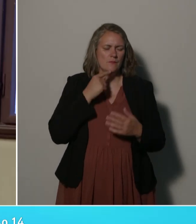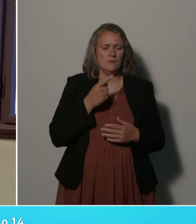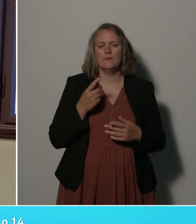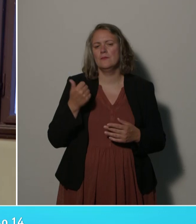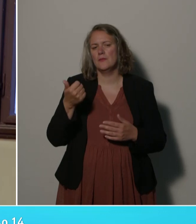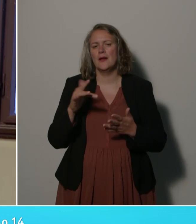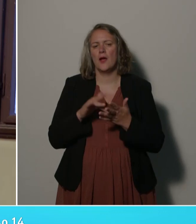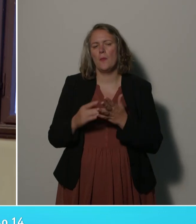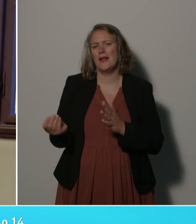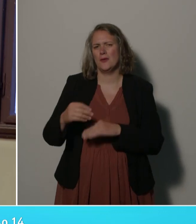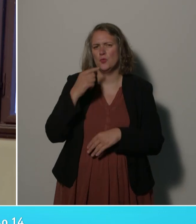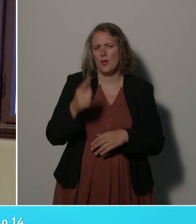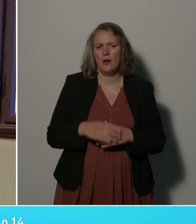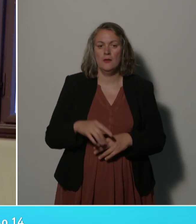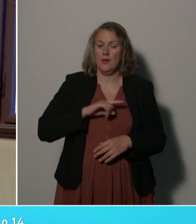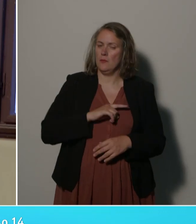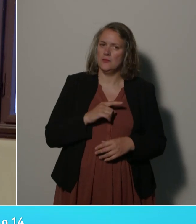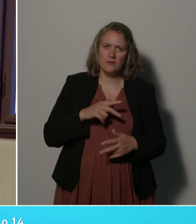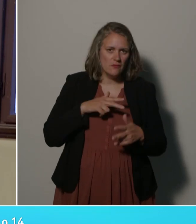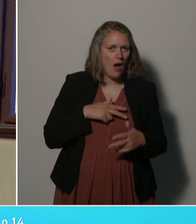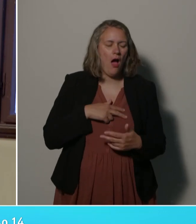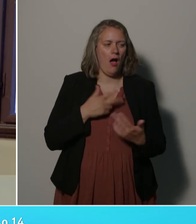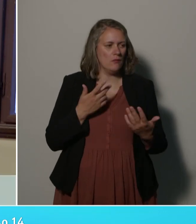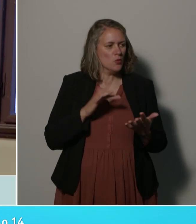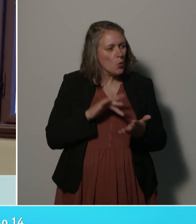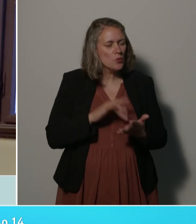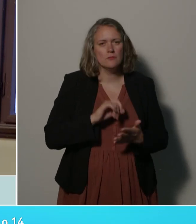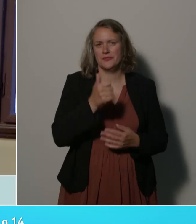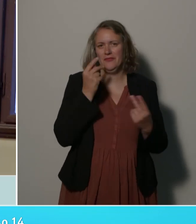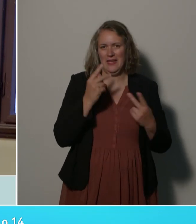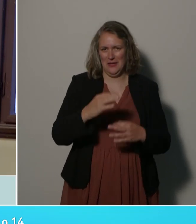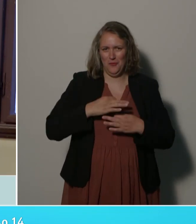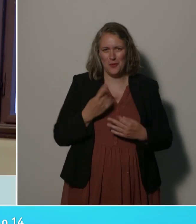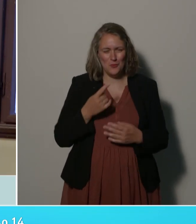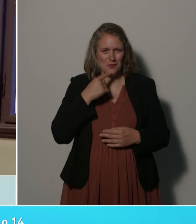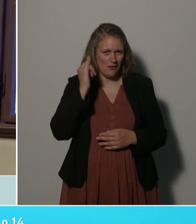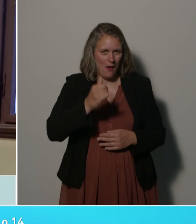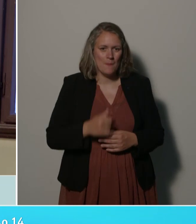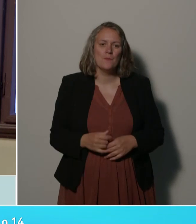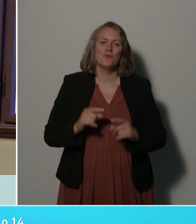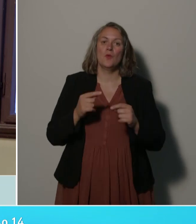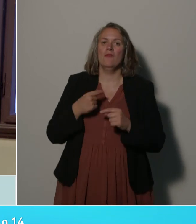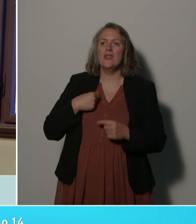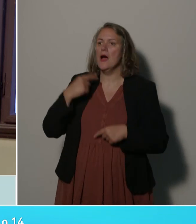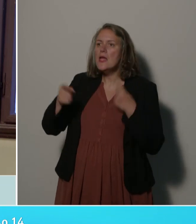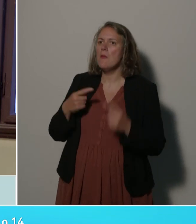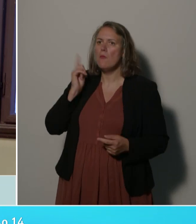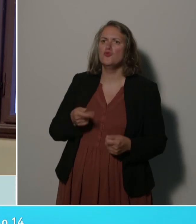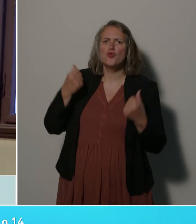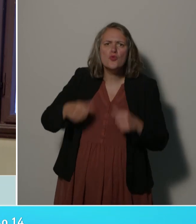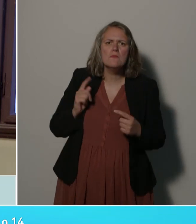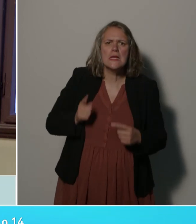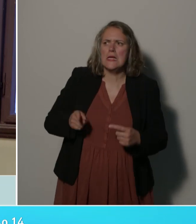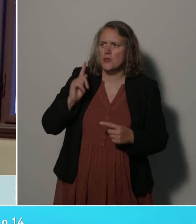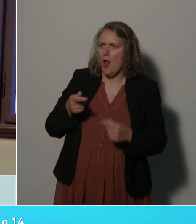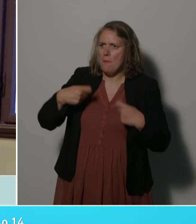Argument ergänzen, was mich auch wirklich überzeugt, dem zuzustimmen. Wir wollen nicht um jeden Preis und überall bauen. Und